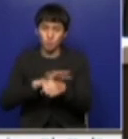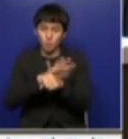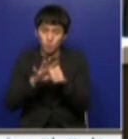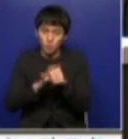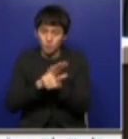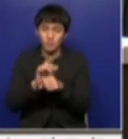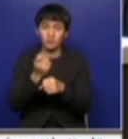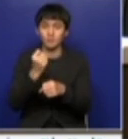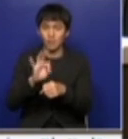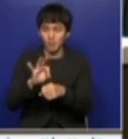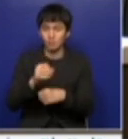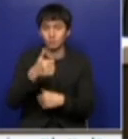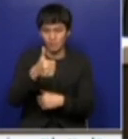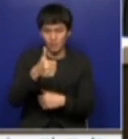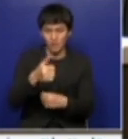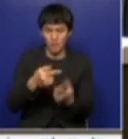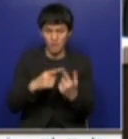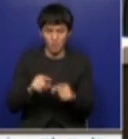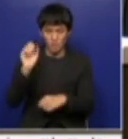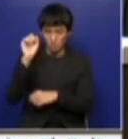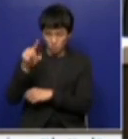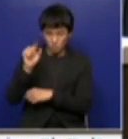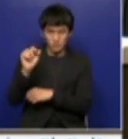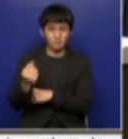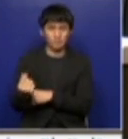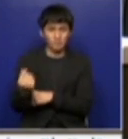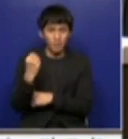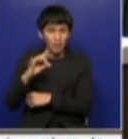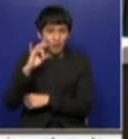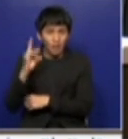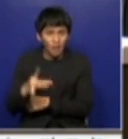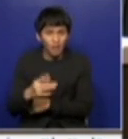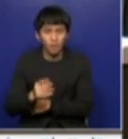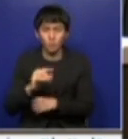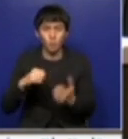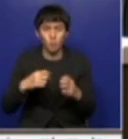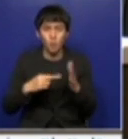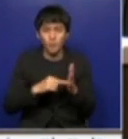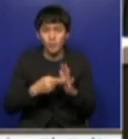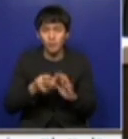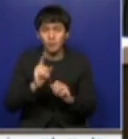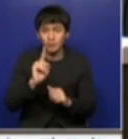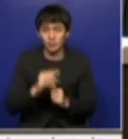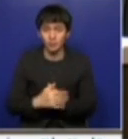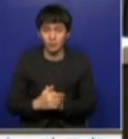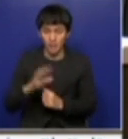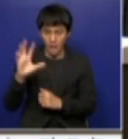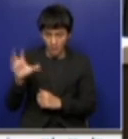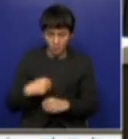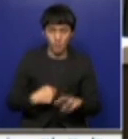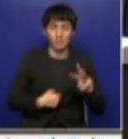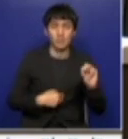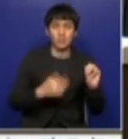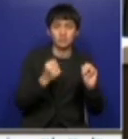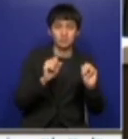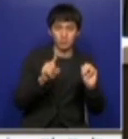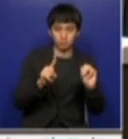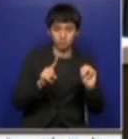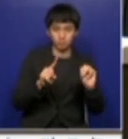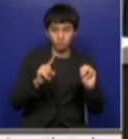แต่ท่านประกาศสัญญาณฉุกเฉินร้ายแรงไปอาศัยมาตรา 11